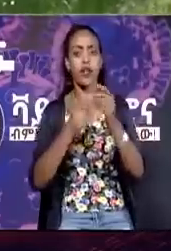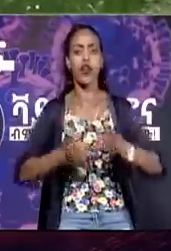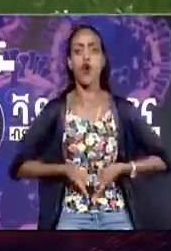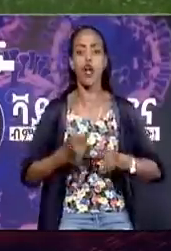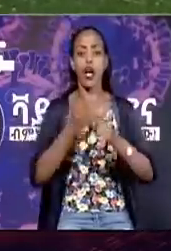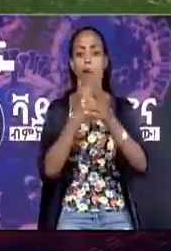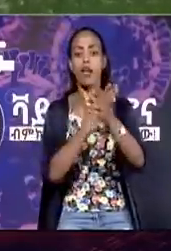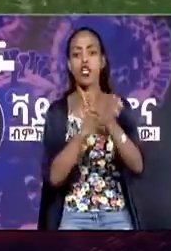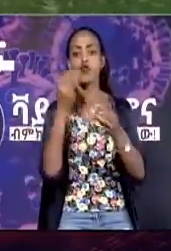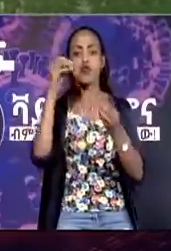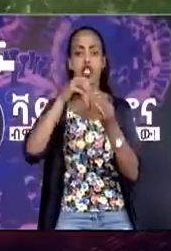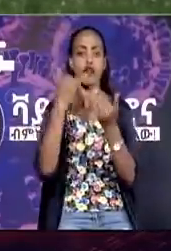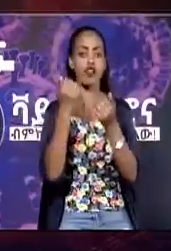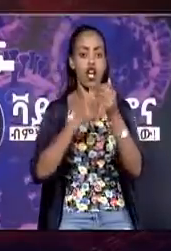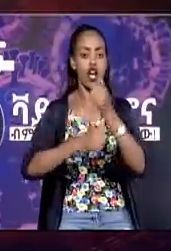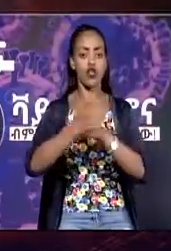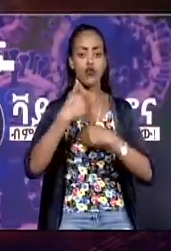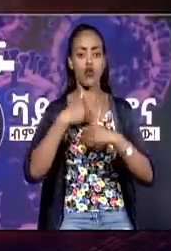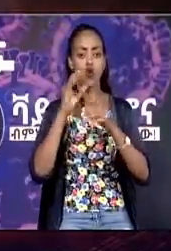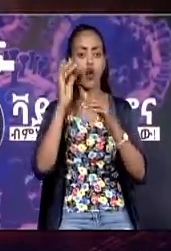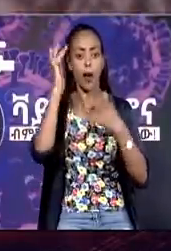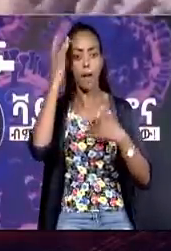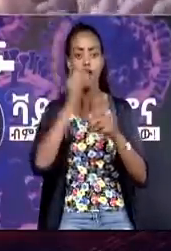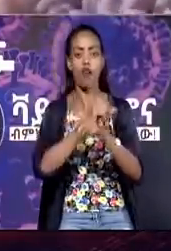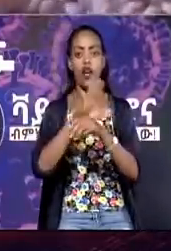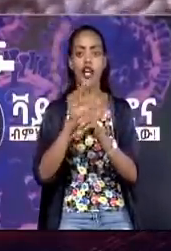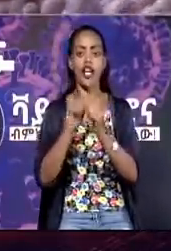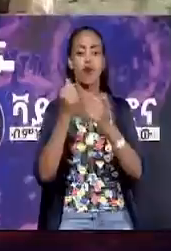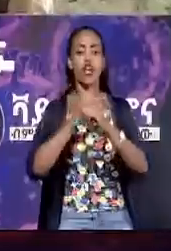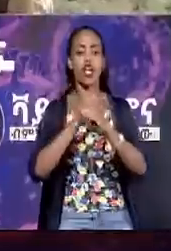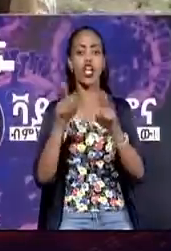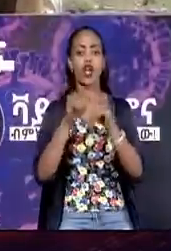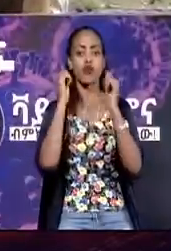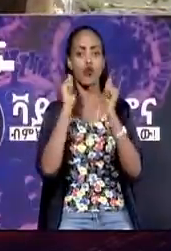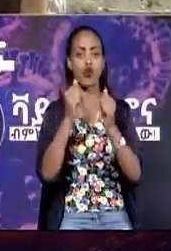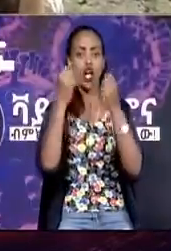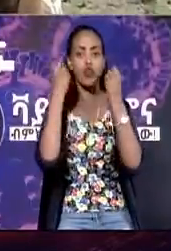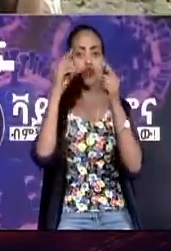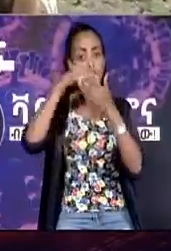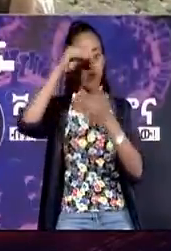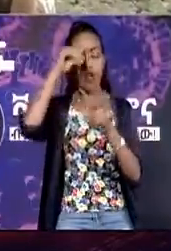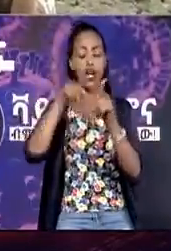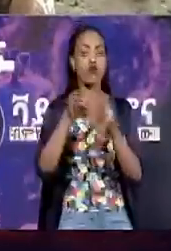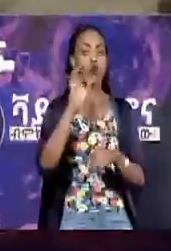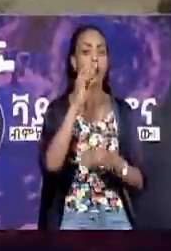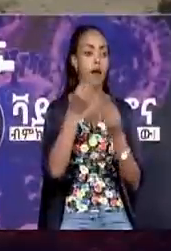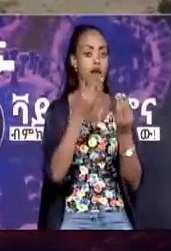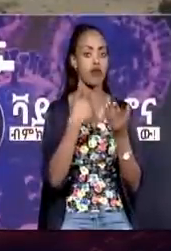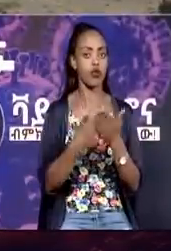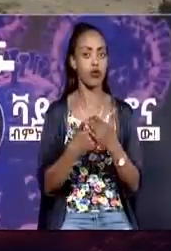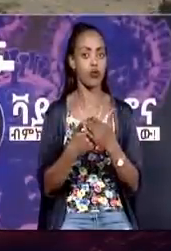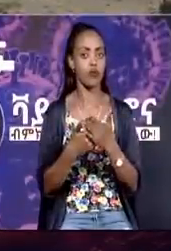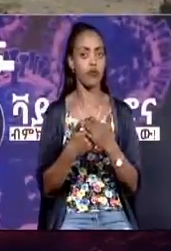مميحاش بتوستخي أبز حزوانا قاد إمزولو تلابع حمام كورونا فيروس كميك كالحلو كمزخولو أستمهرو كمزرخو بيهم حبي رمزلو بحل